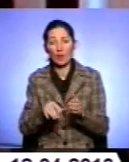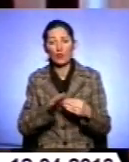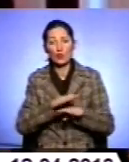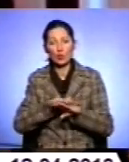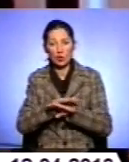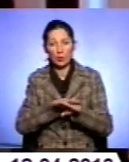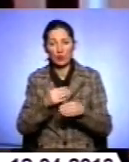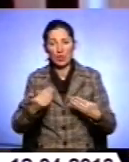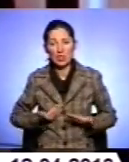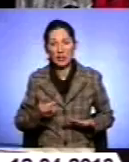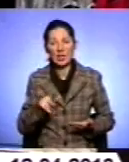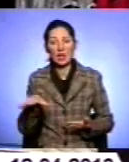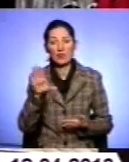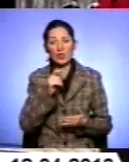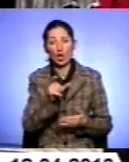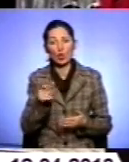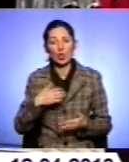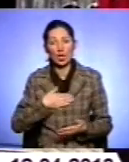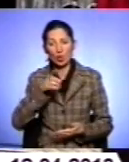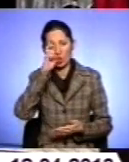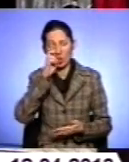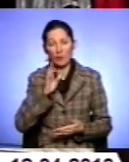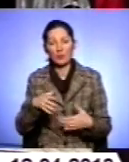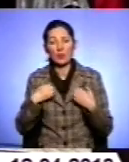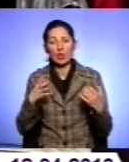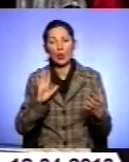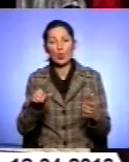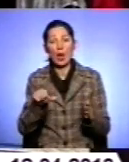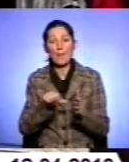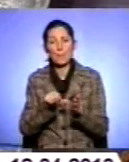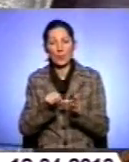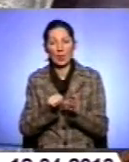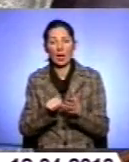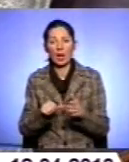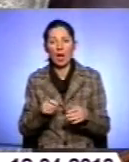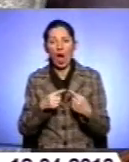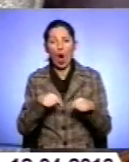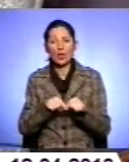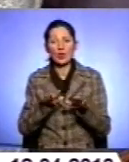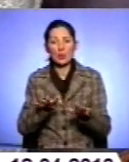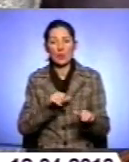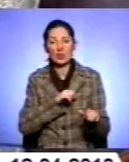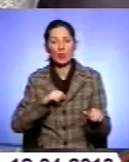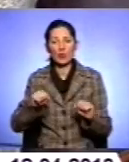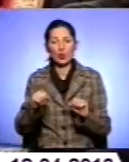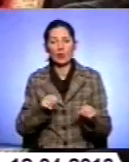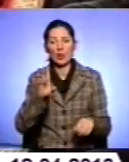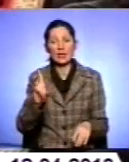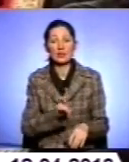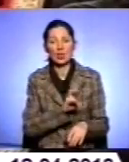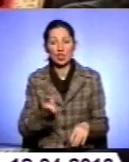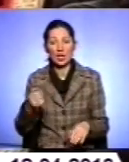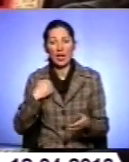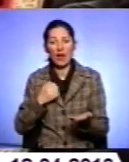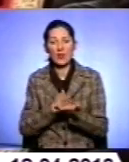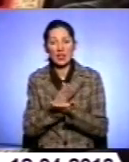всі громадяни нашої держави. На святкуванні були присутні представники органів місцевого самоврядування, духовенства та ветерани